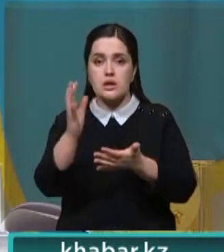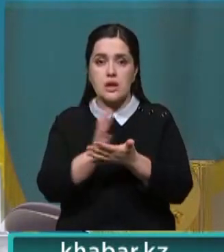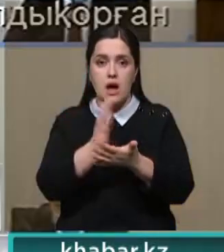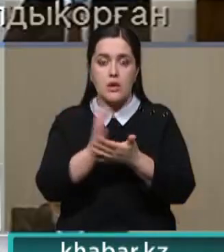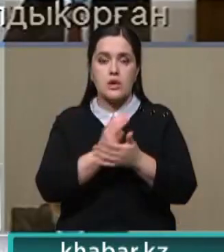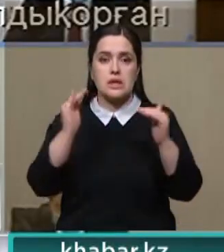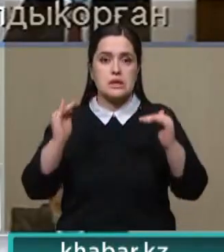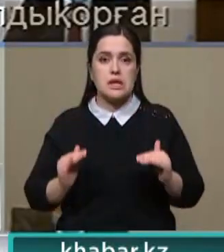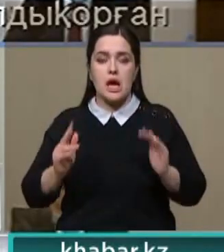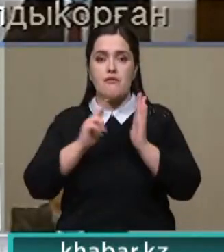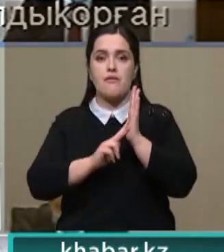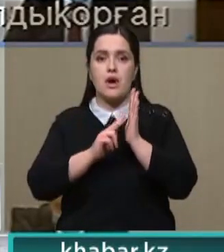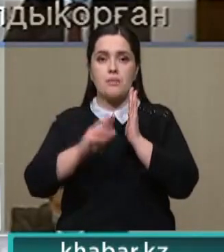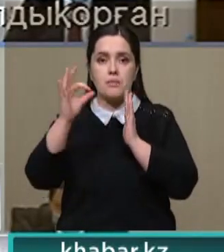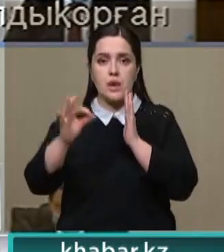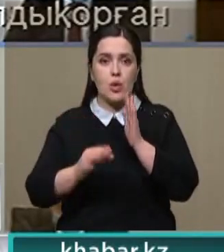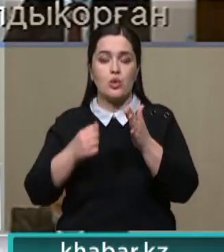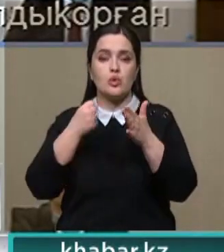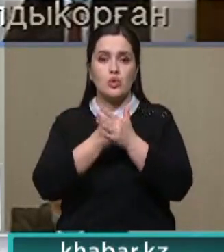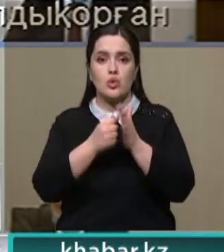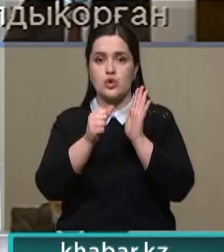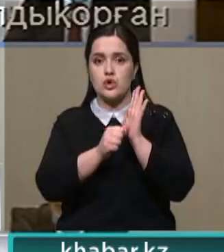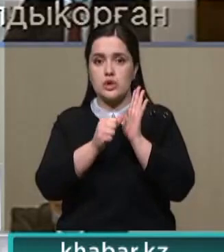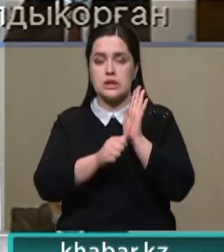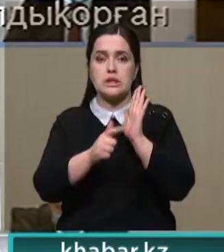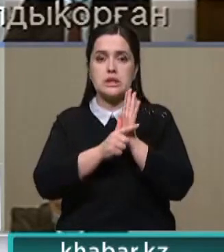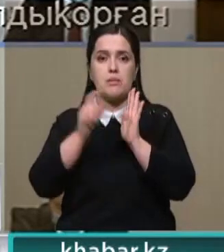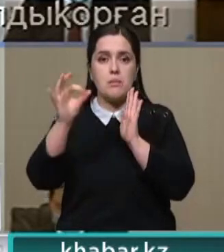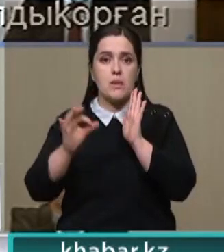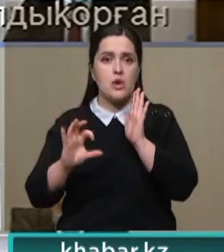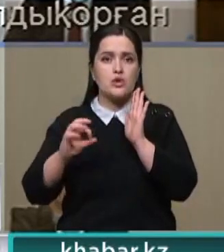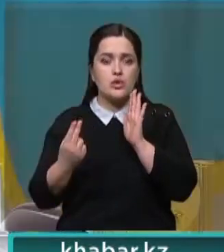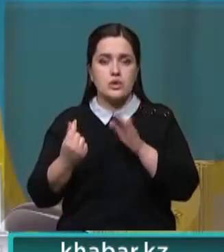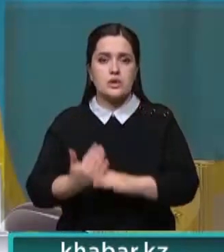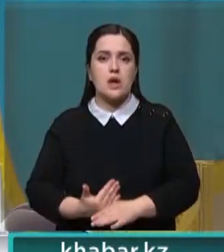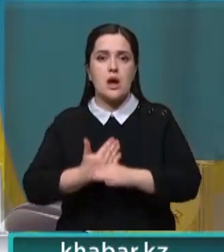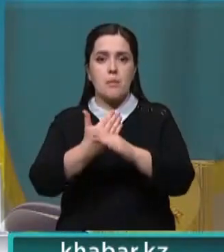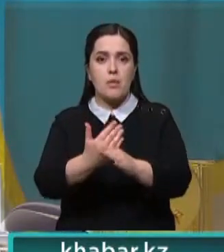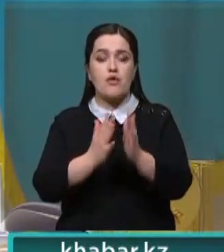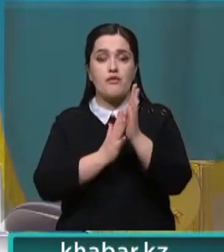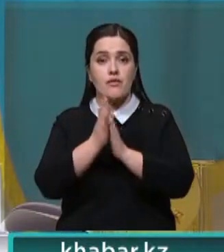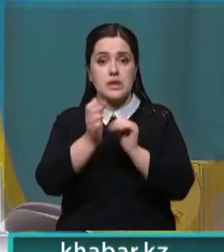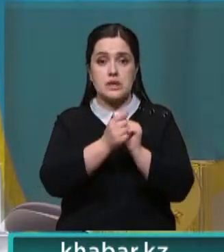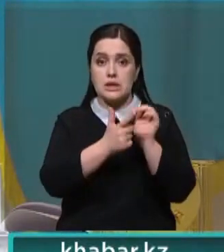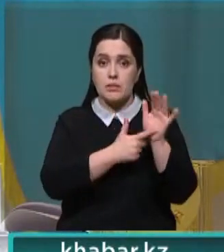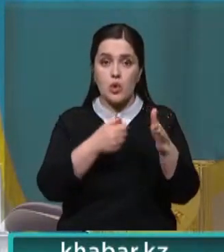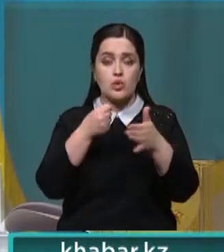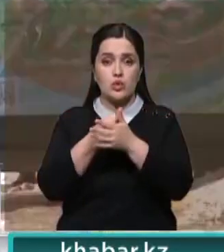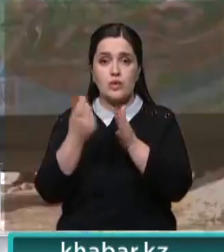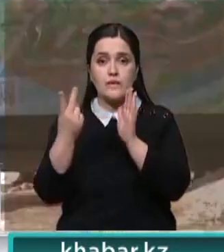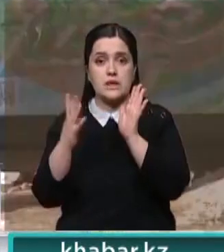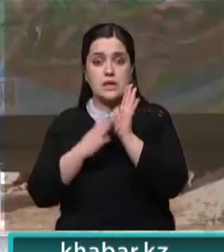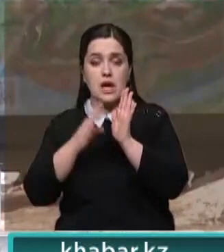сократилась с 80% до 67%, а социальные трансферты выросли с 17% до